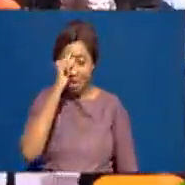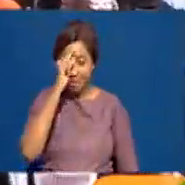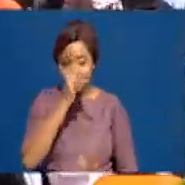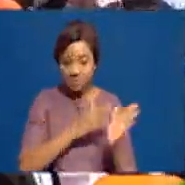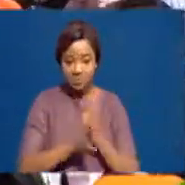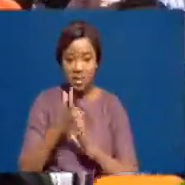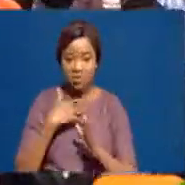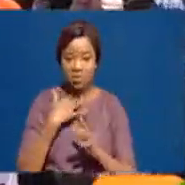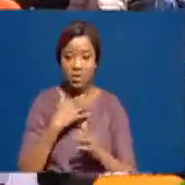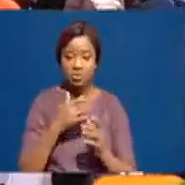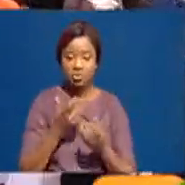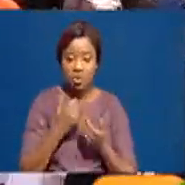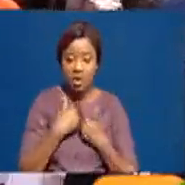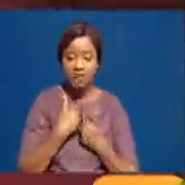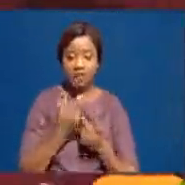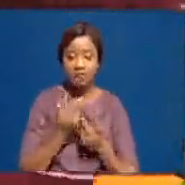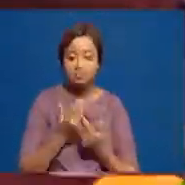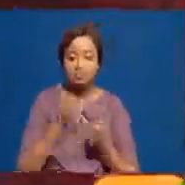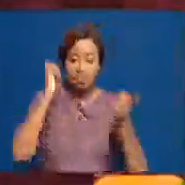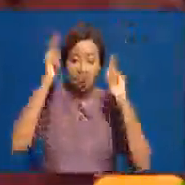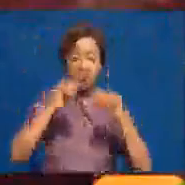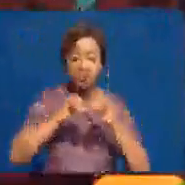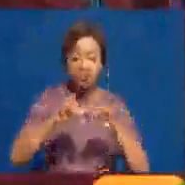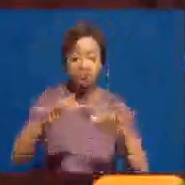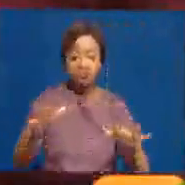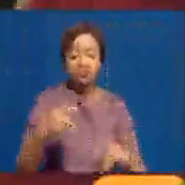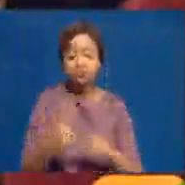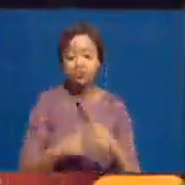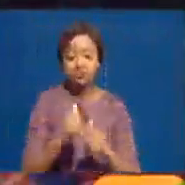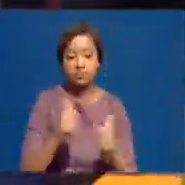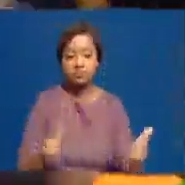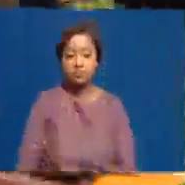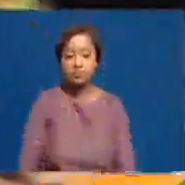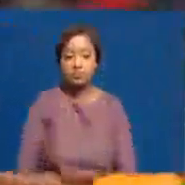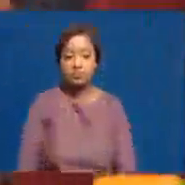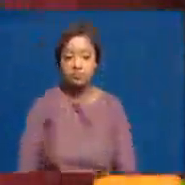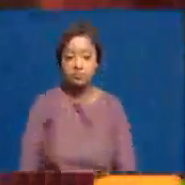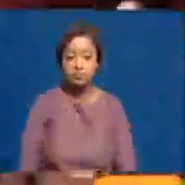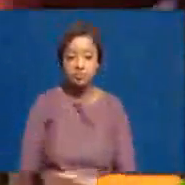100,000 kilometers fiber optic cable is on course. Martin Munene, Citizen TV.